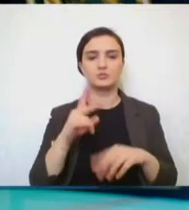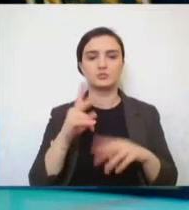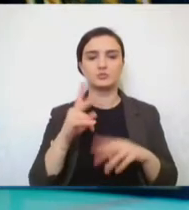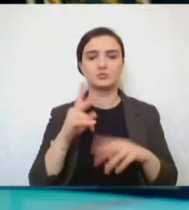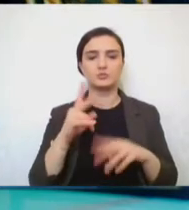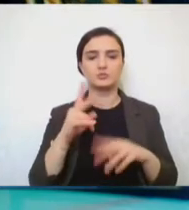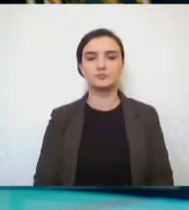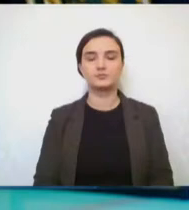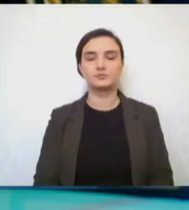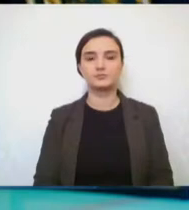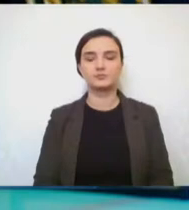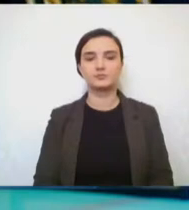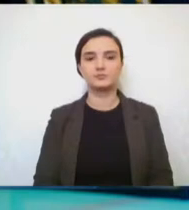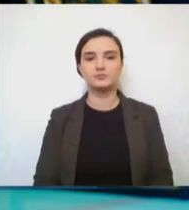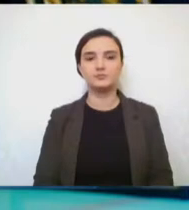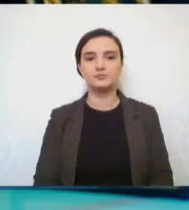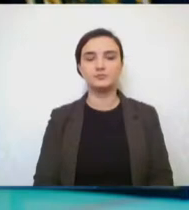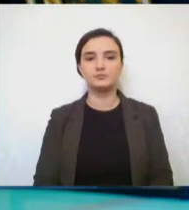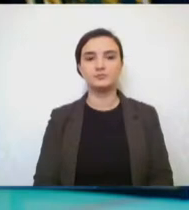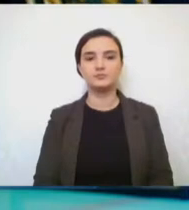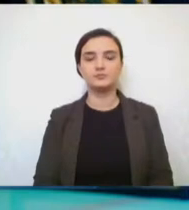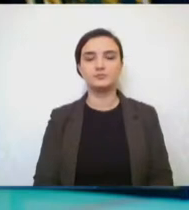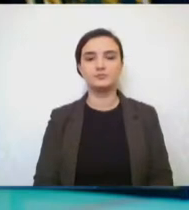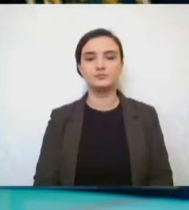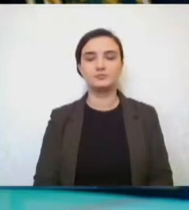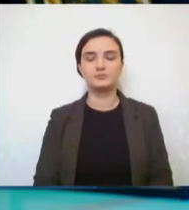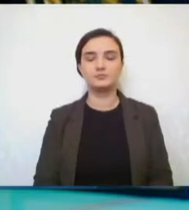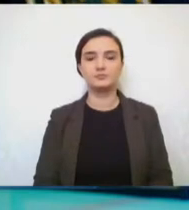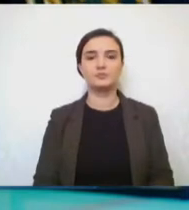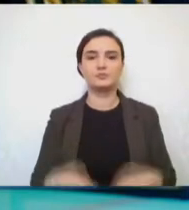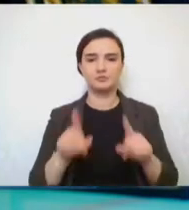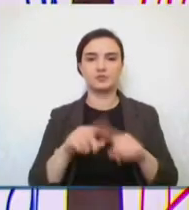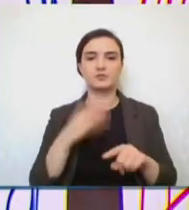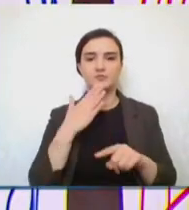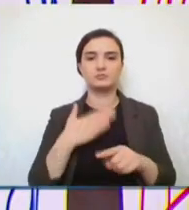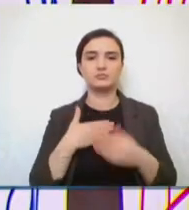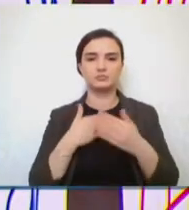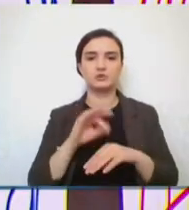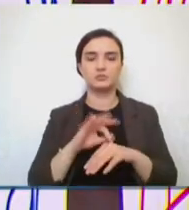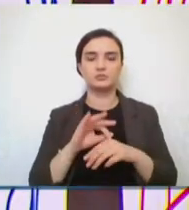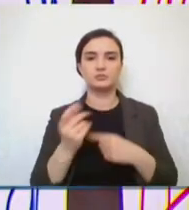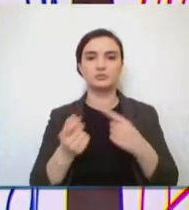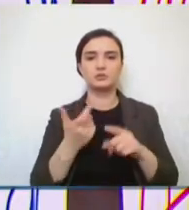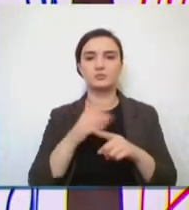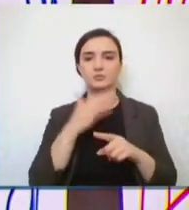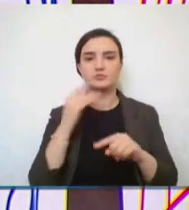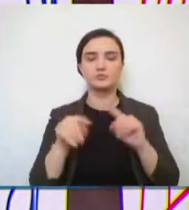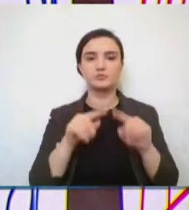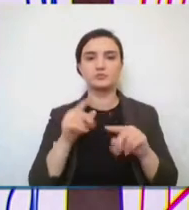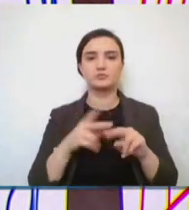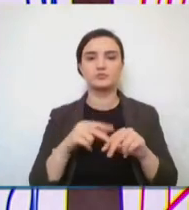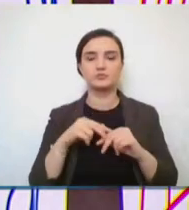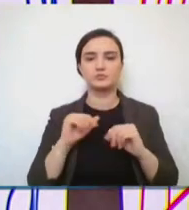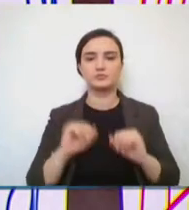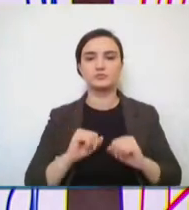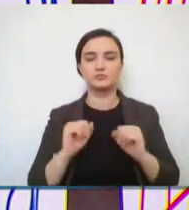არ გამოგვეპაროს, რომელსაც ასევე ახასიათებს ესეთი სიმპტომატი. ძალიან ბევრი კითხვა, ამიტომ ჩვენ ვცდილობთ ახლა